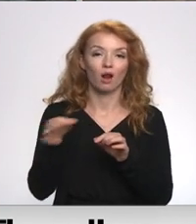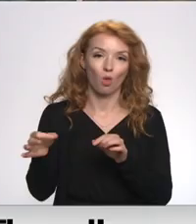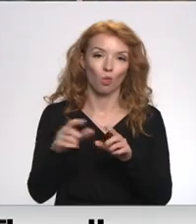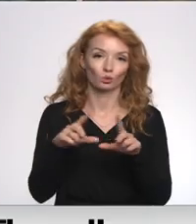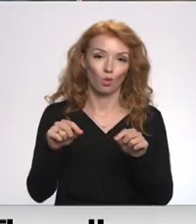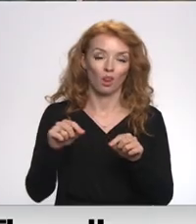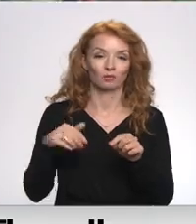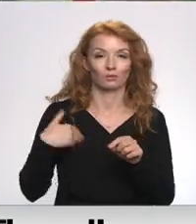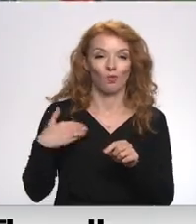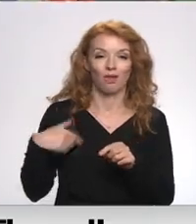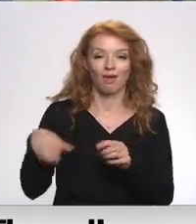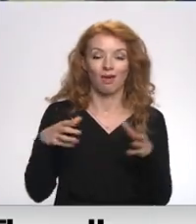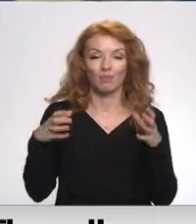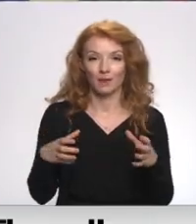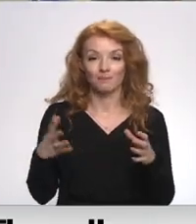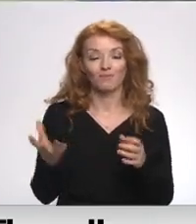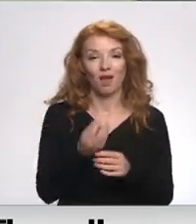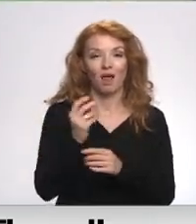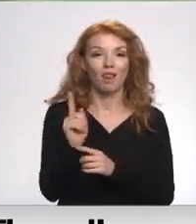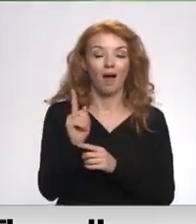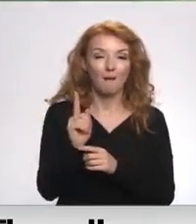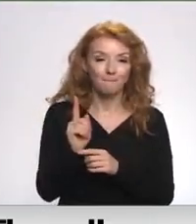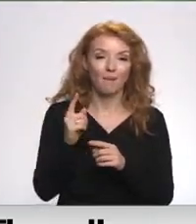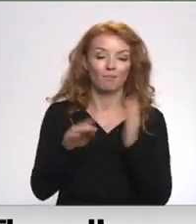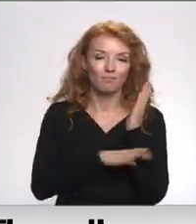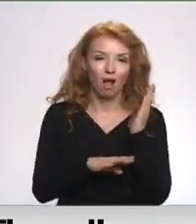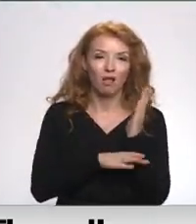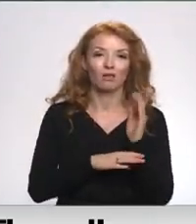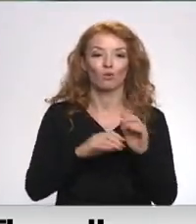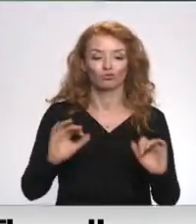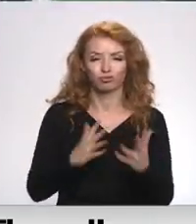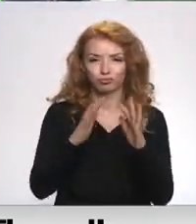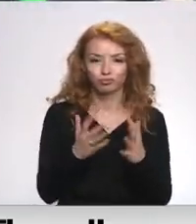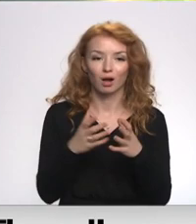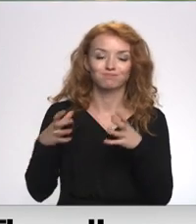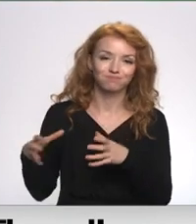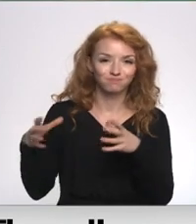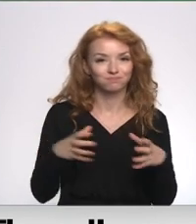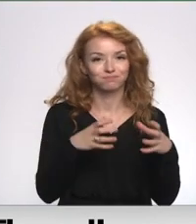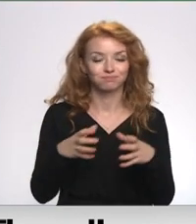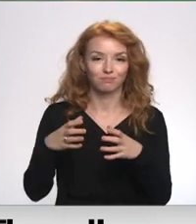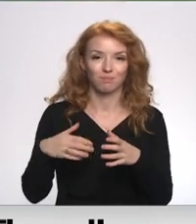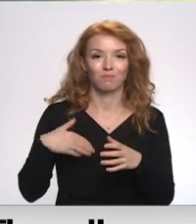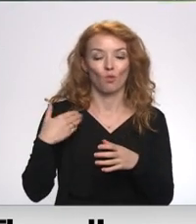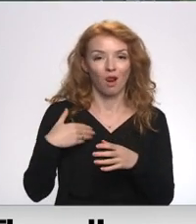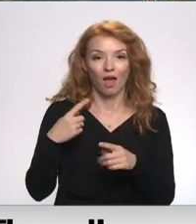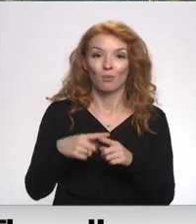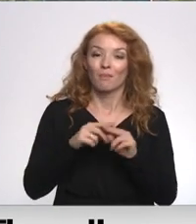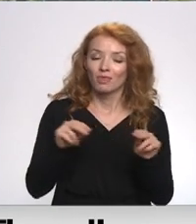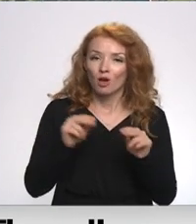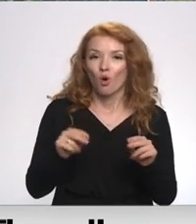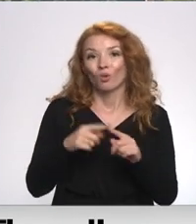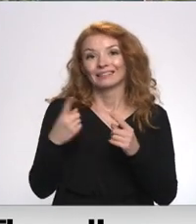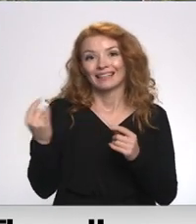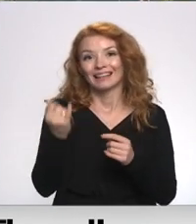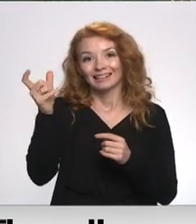audzēkņi. Ar lāpām Mauks pagalēm ugunskuram pulciņš Sesavas pamatskolas skolēnu, pedagogu un citu